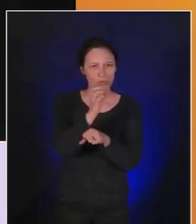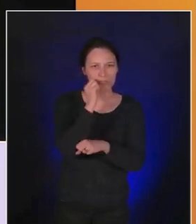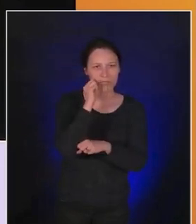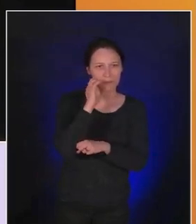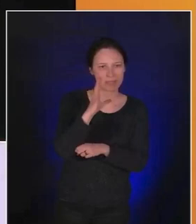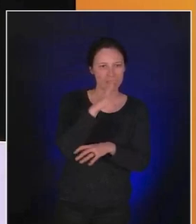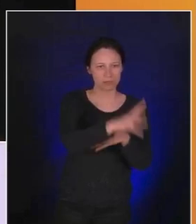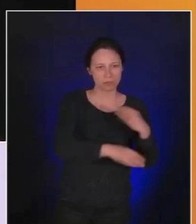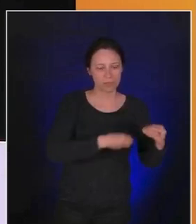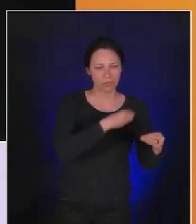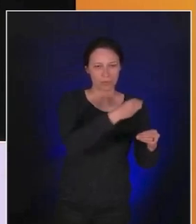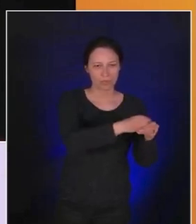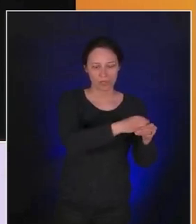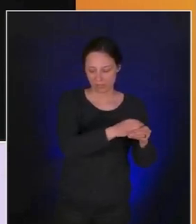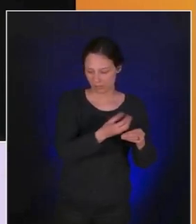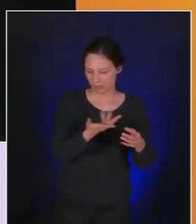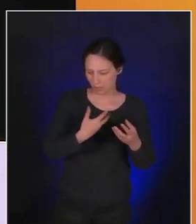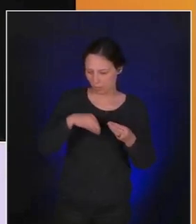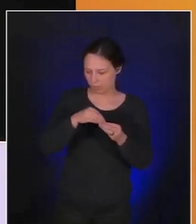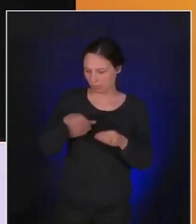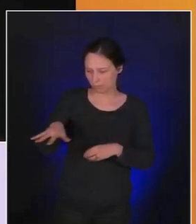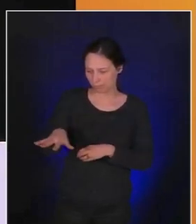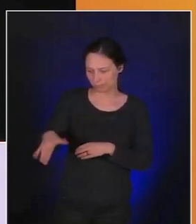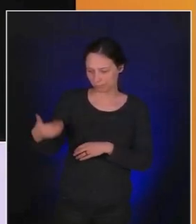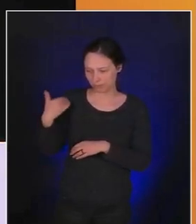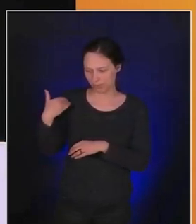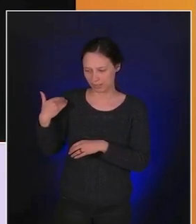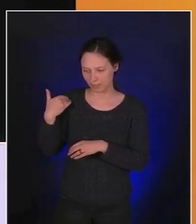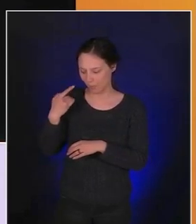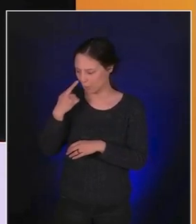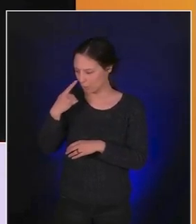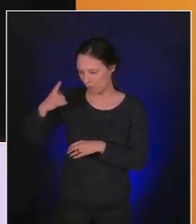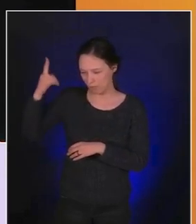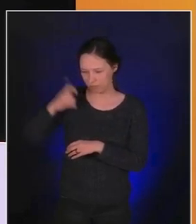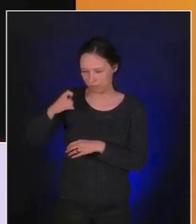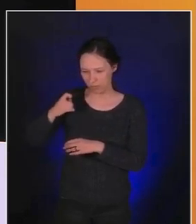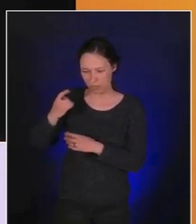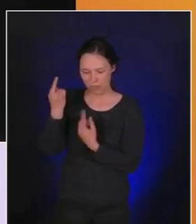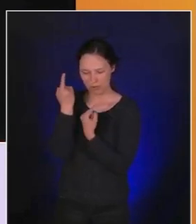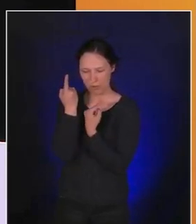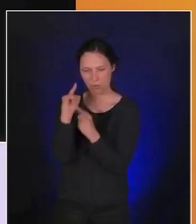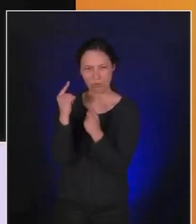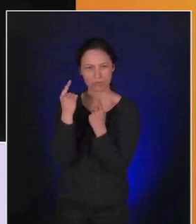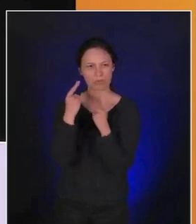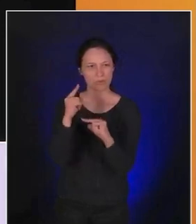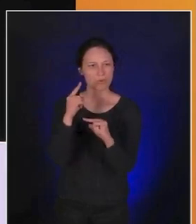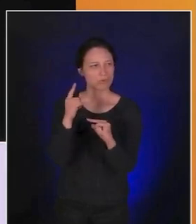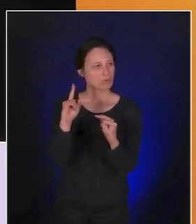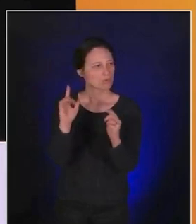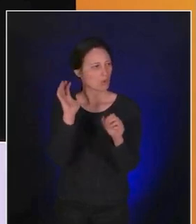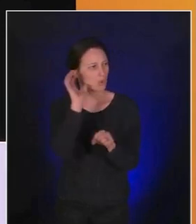jours-ci dans une lutte décisive contre les lois régressives du gouvernement français.